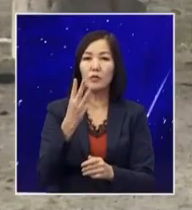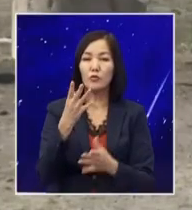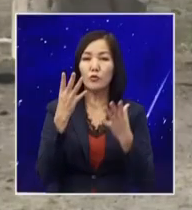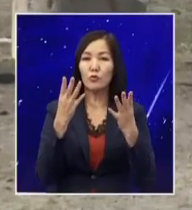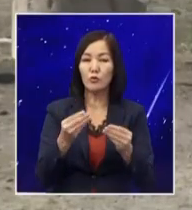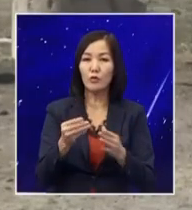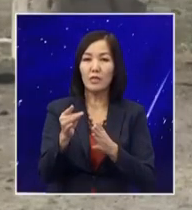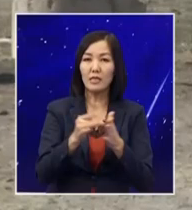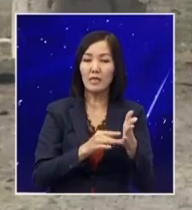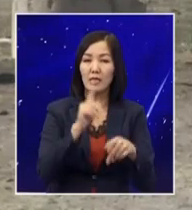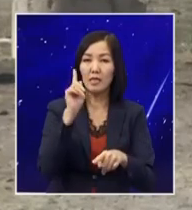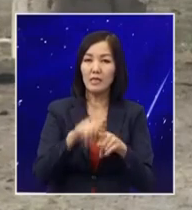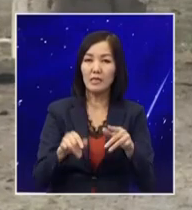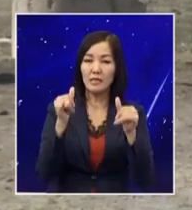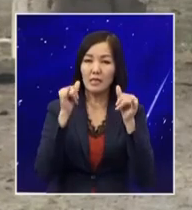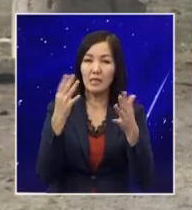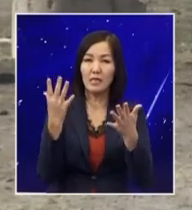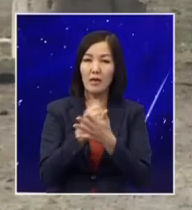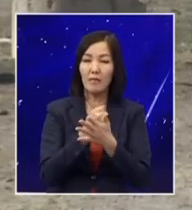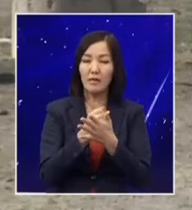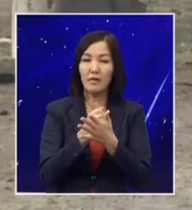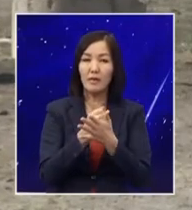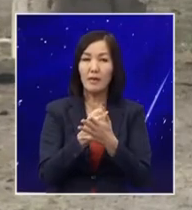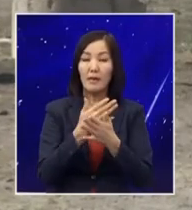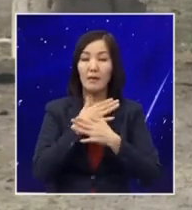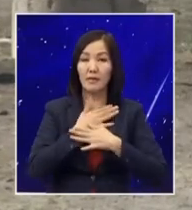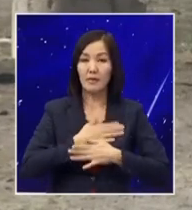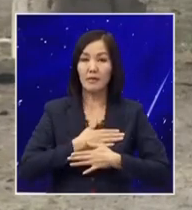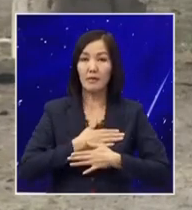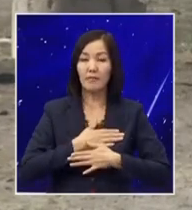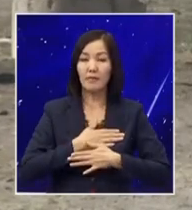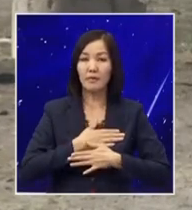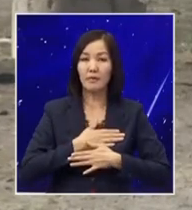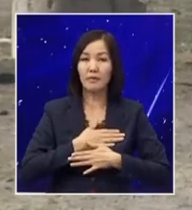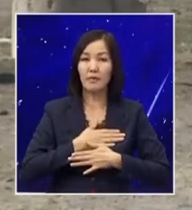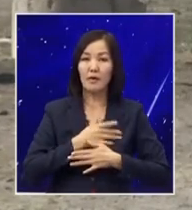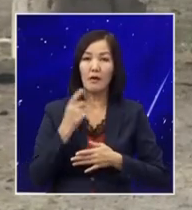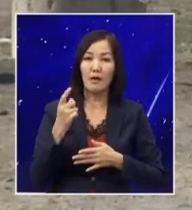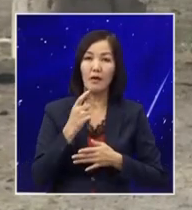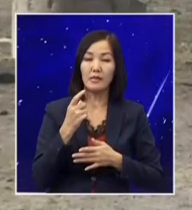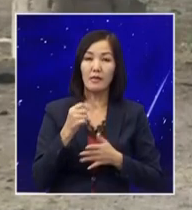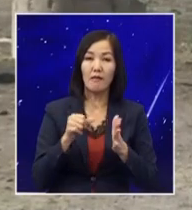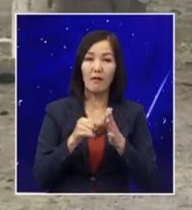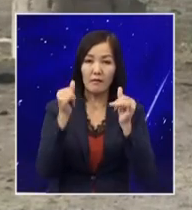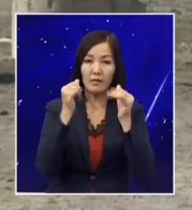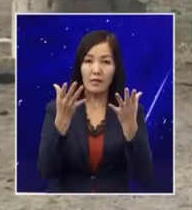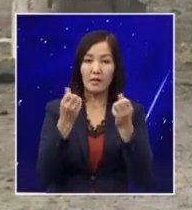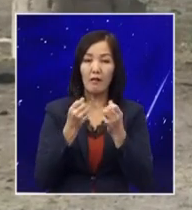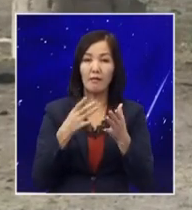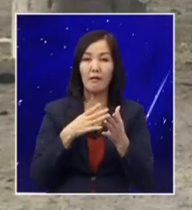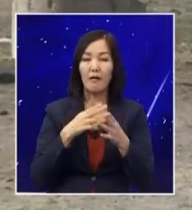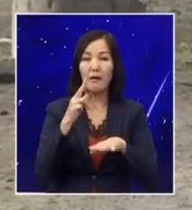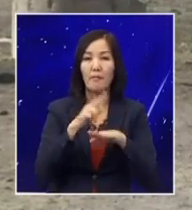күннің арасында осы малымыз табылды. Жаңағы біз ризамыз, қорамызға жаңағы аман есен сол алты басымыз оралғанына. Осы